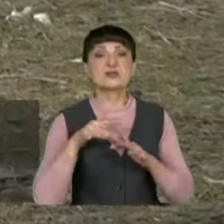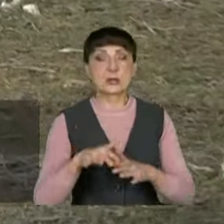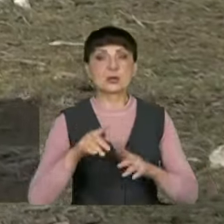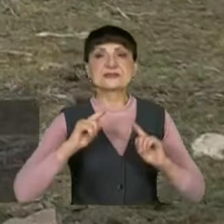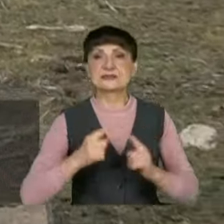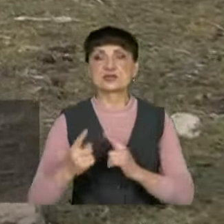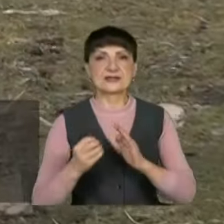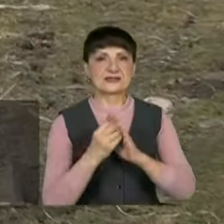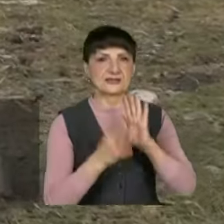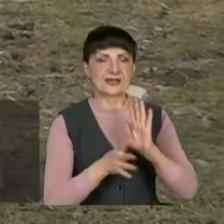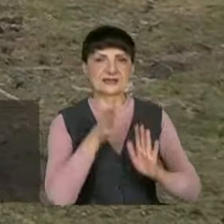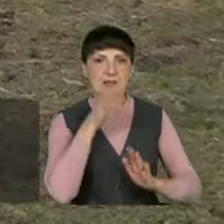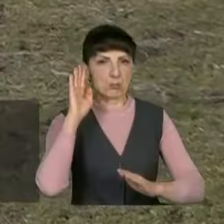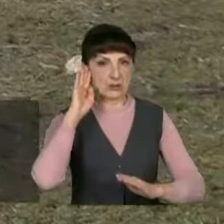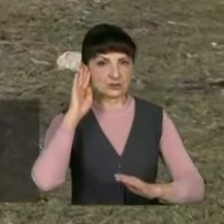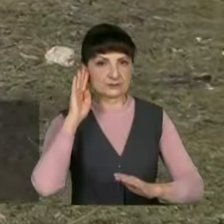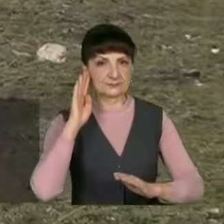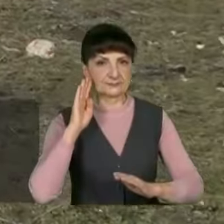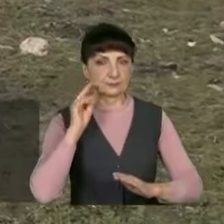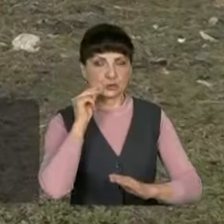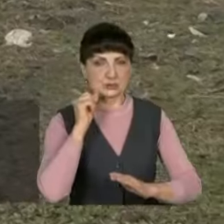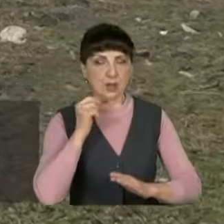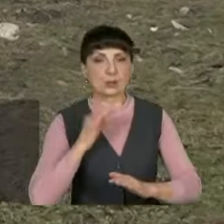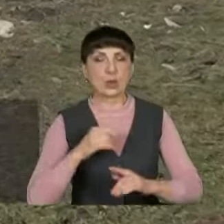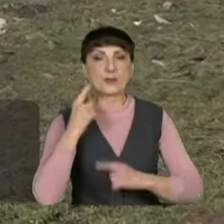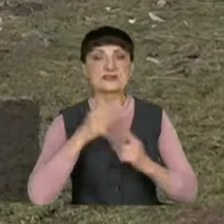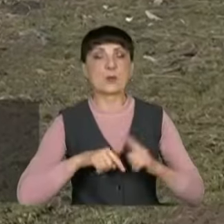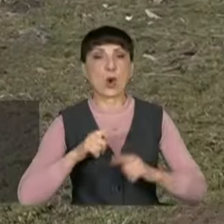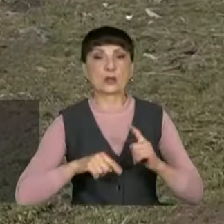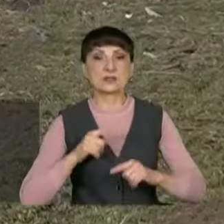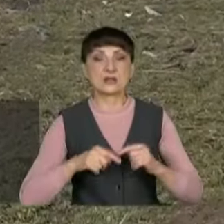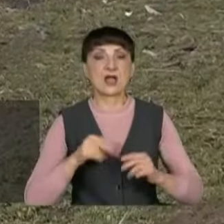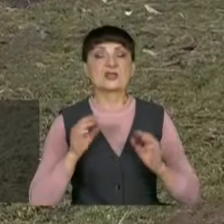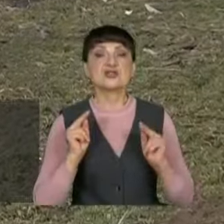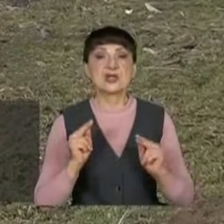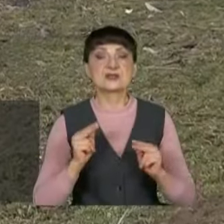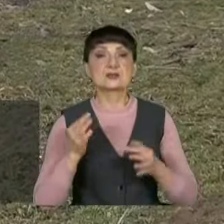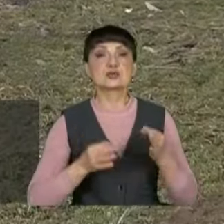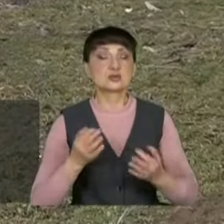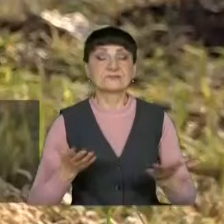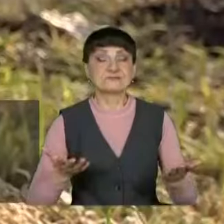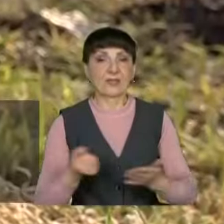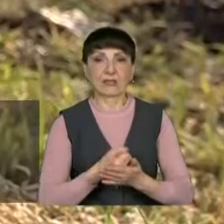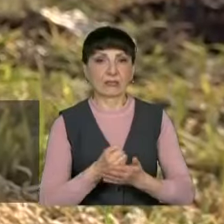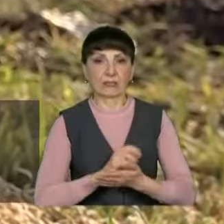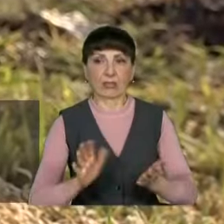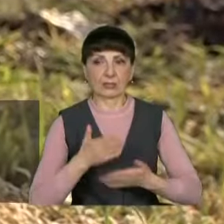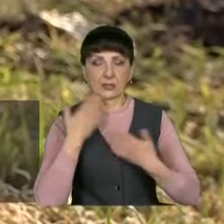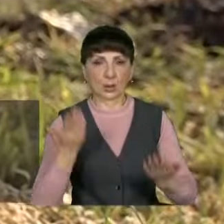задержали 19-летнего подозреваемого. Однако, по словам родных, справедливости они все еще не